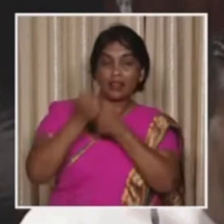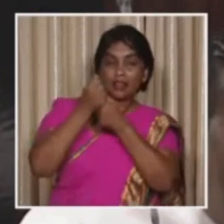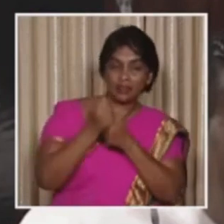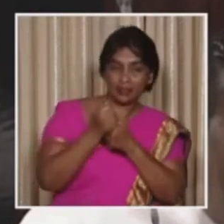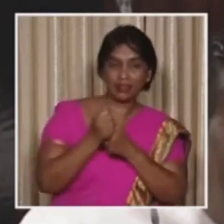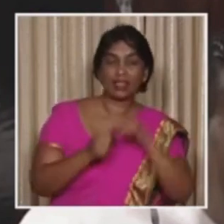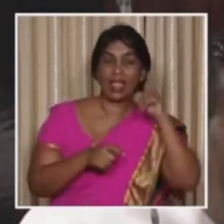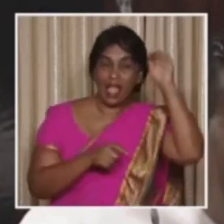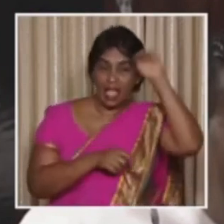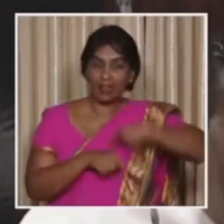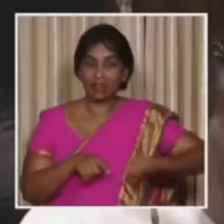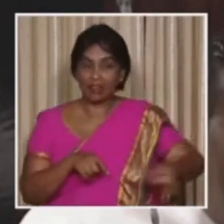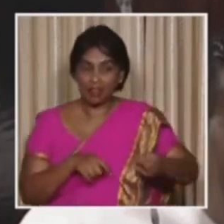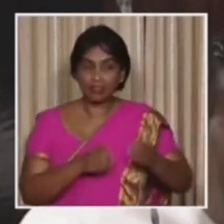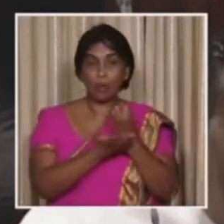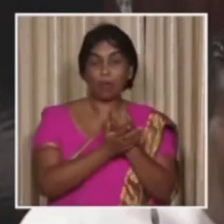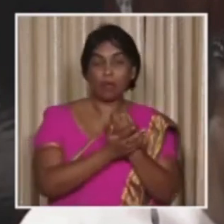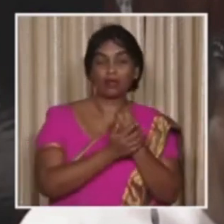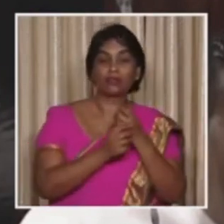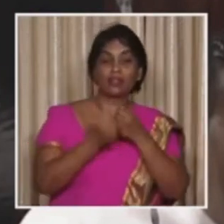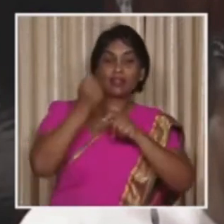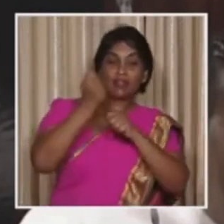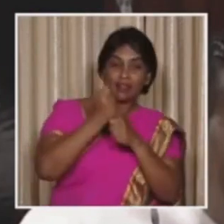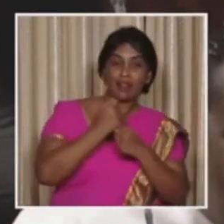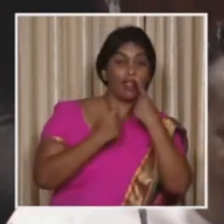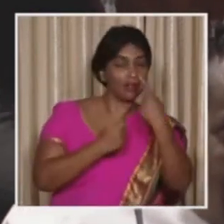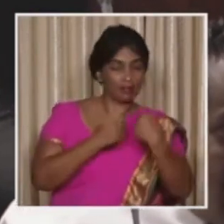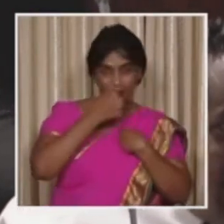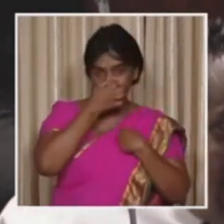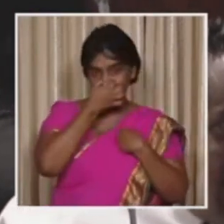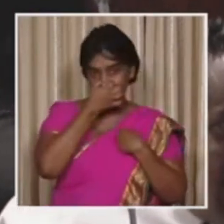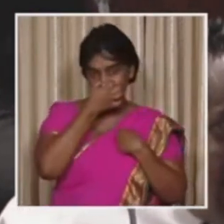ඉන්නවා. නැට්ටේ ලිලන ගමන් පොහොට්ටු අලියාගේ නැට්ටේ ලලා අපිට කියනවා.